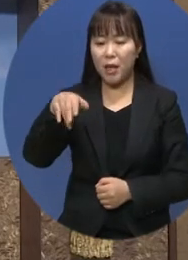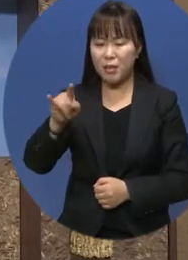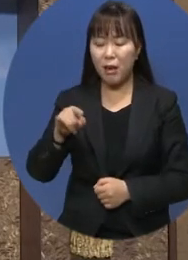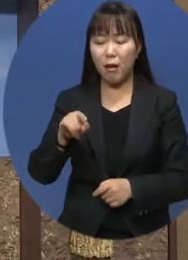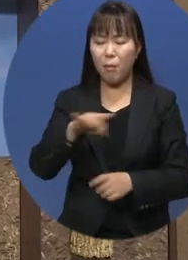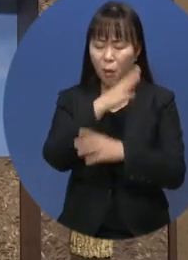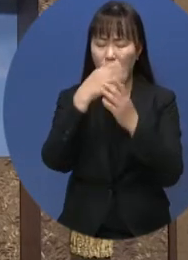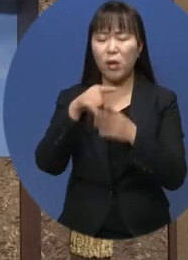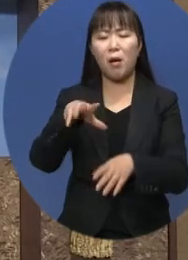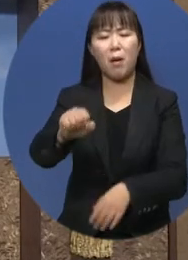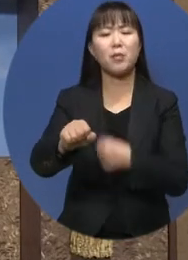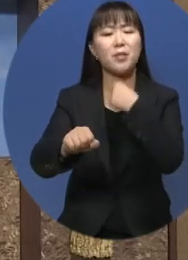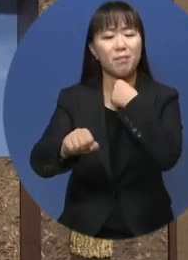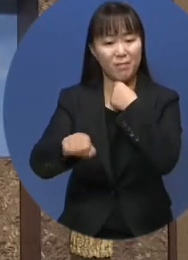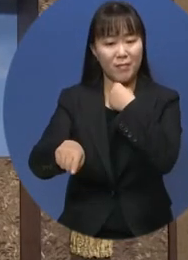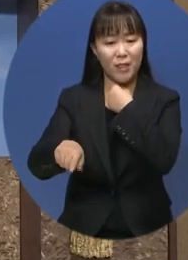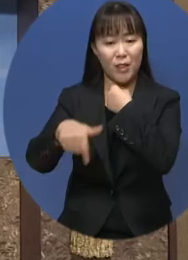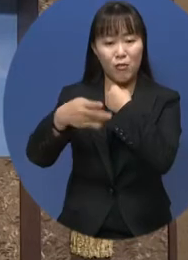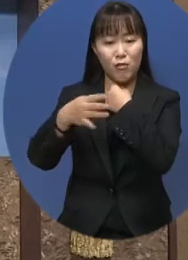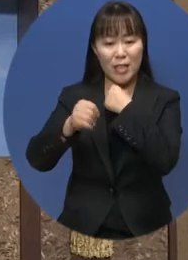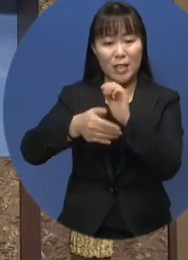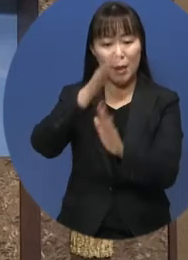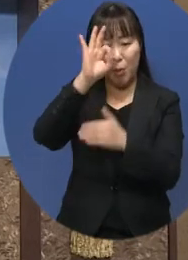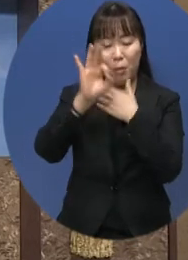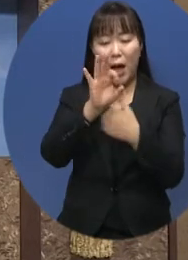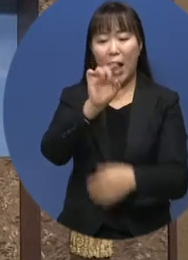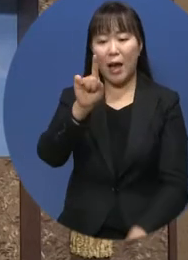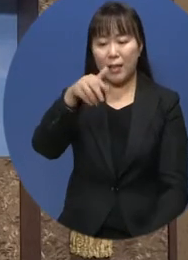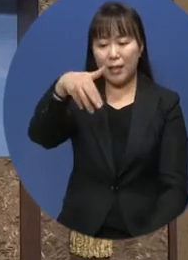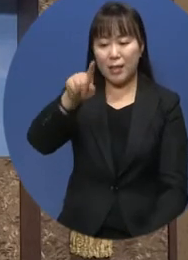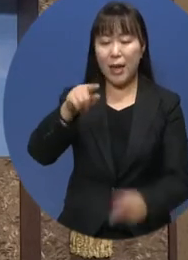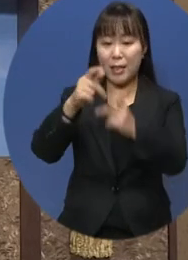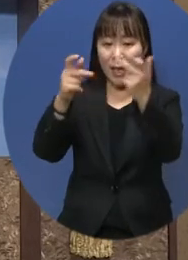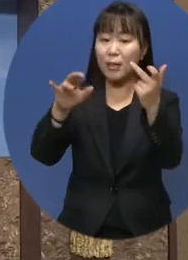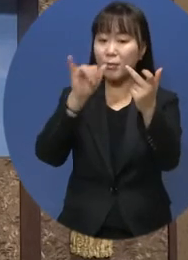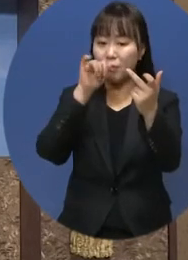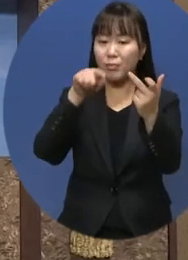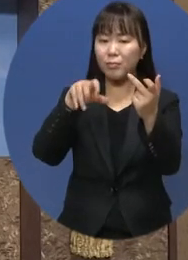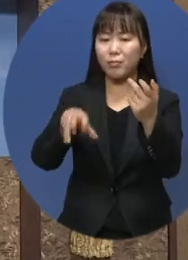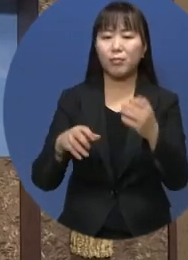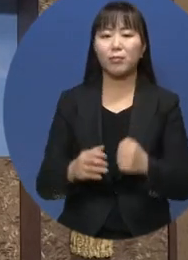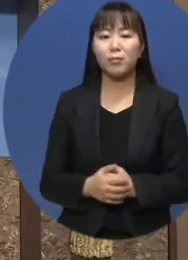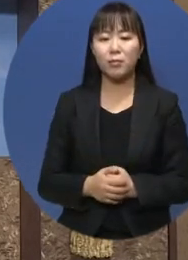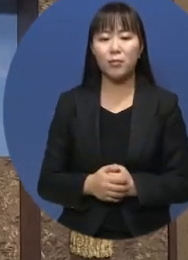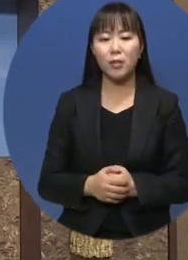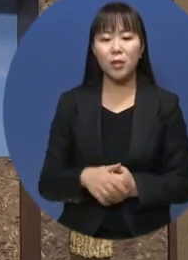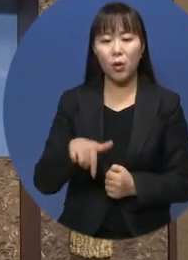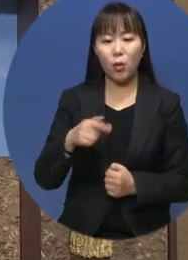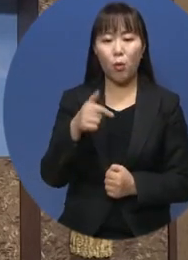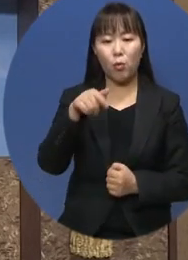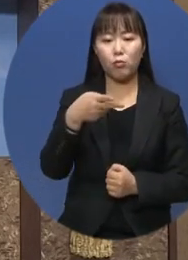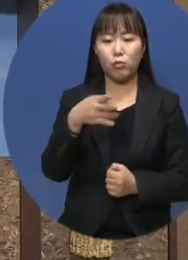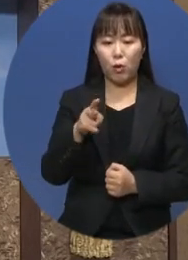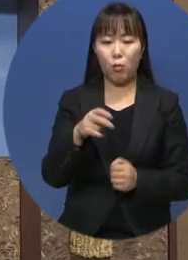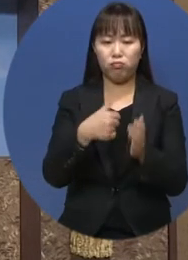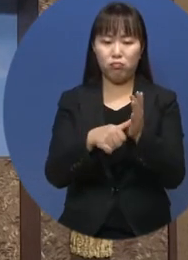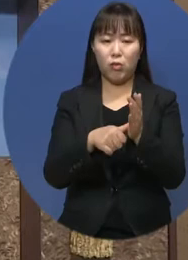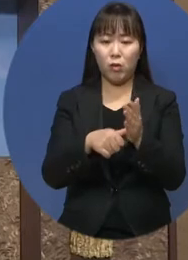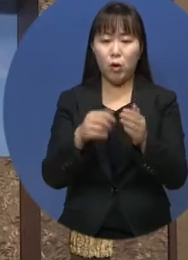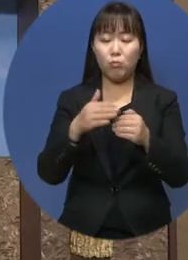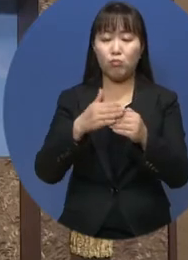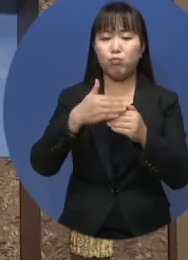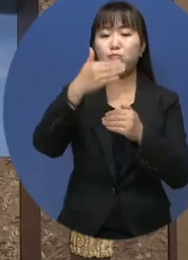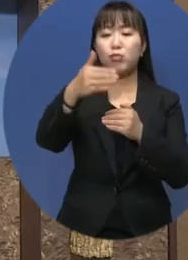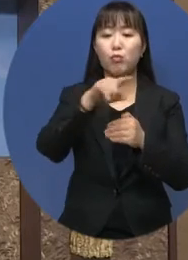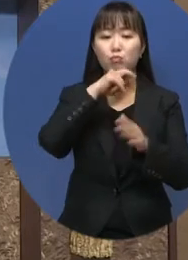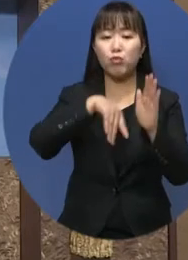아 그래서 구리시 아차산 일하고 있는데 아차산에서 는 고구려 유물 유적이 북쪽은 우리가 아직